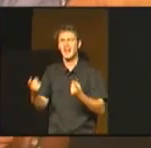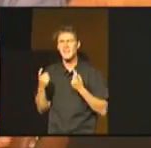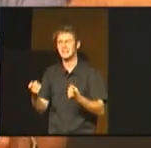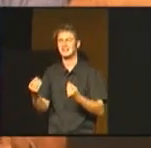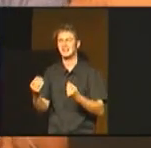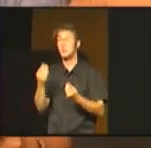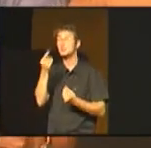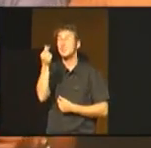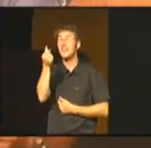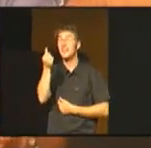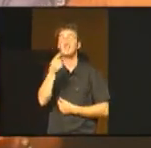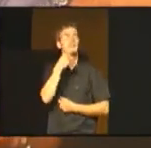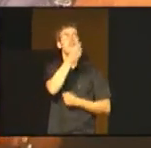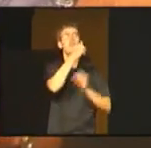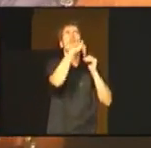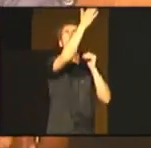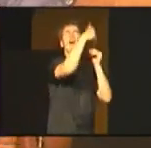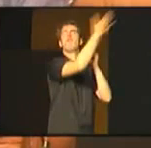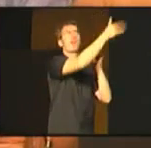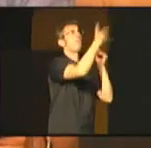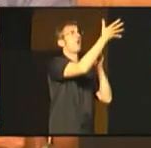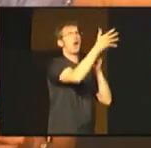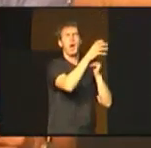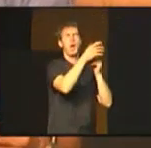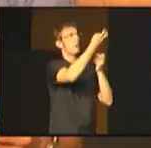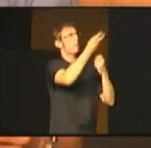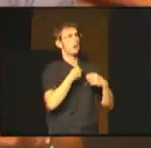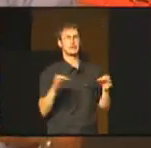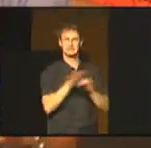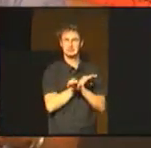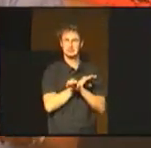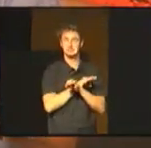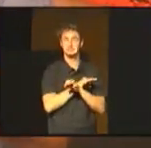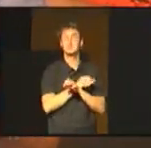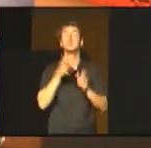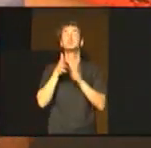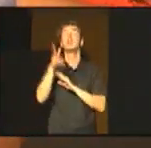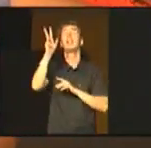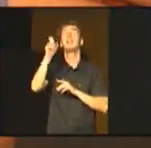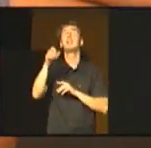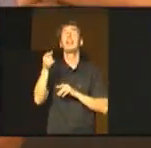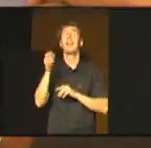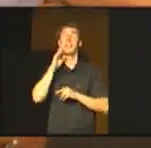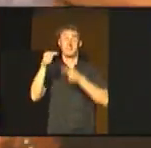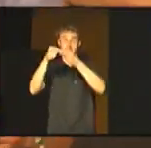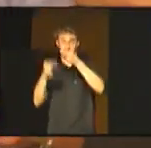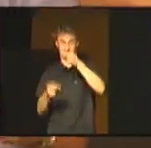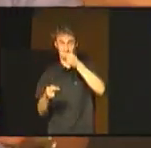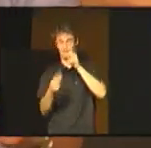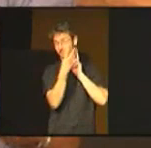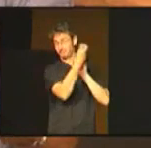diners surtin del país i no hi retornin. Em refereixo al dèficit fiscal.